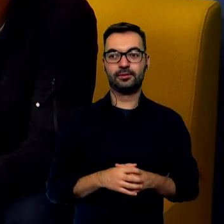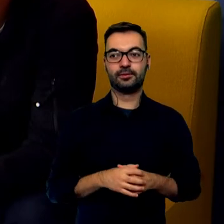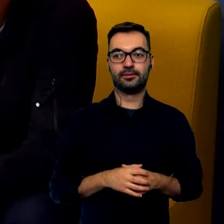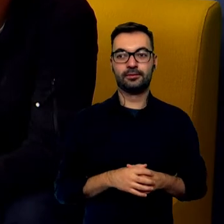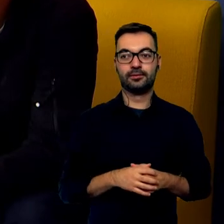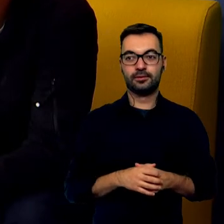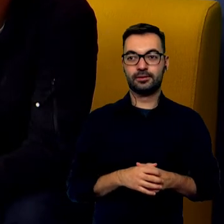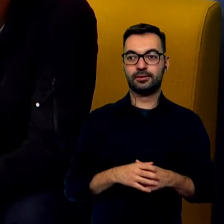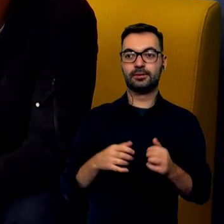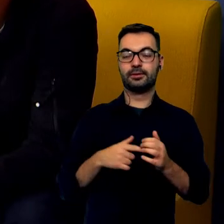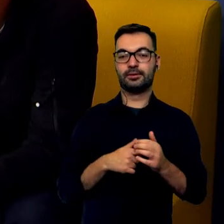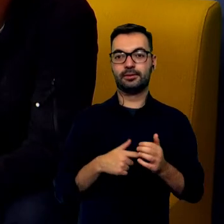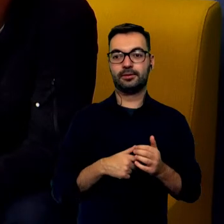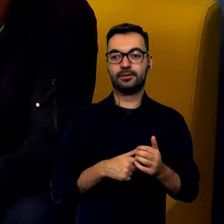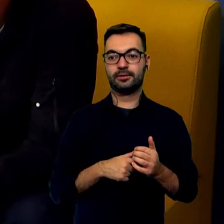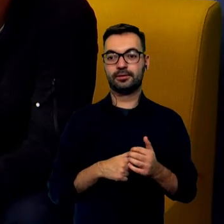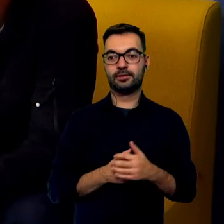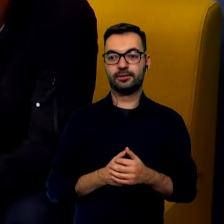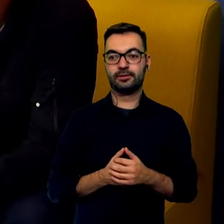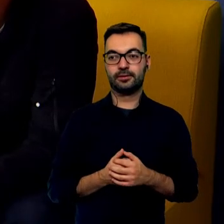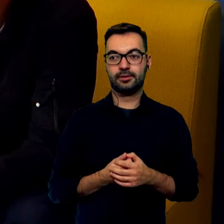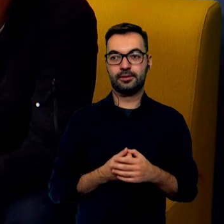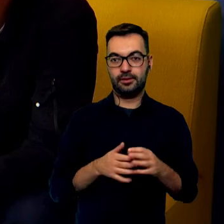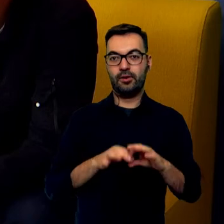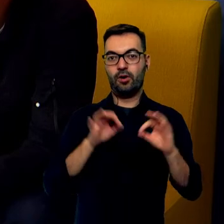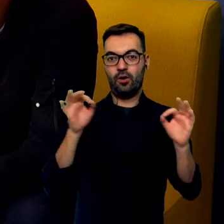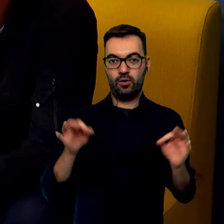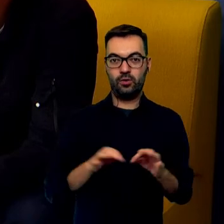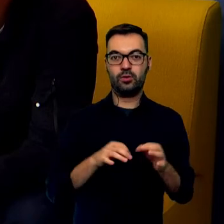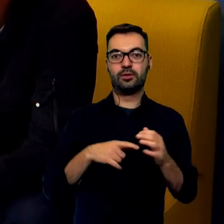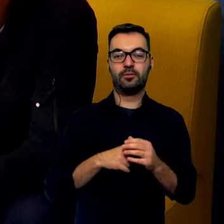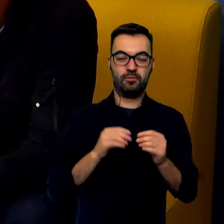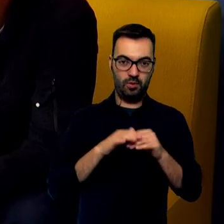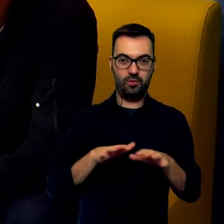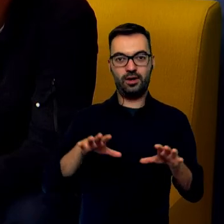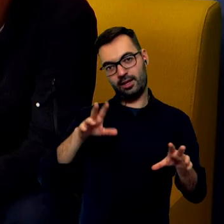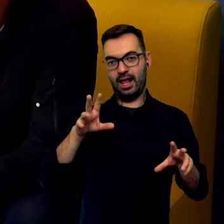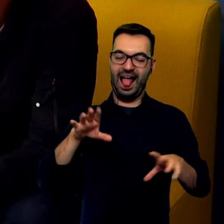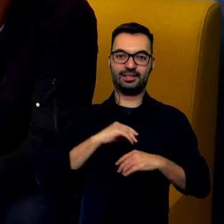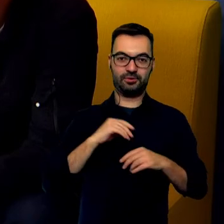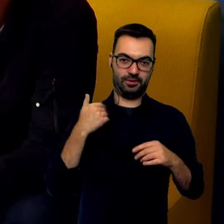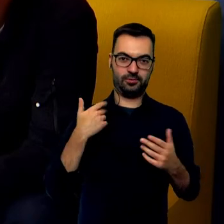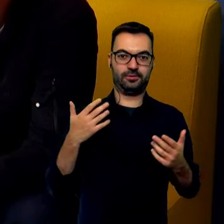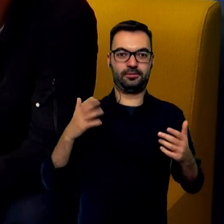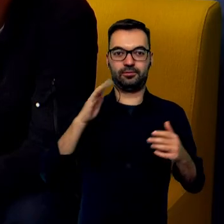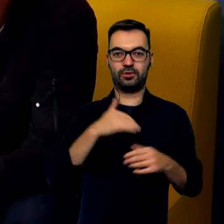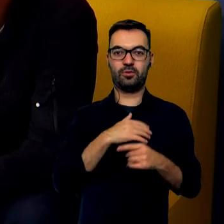dalej. To było coś ogólnie, powszechnie